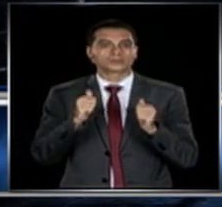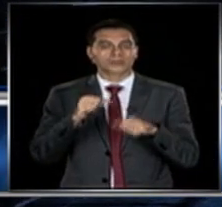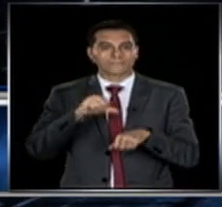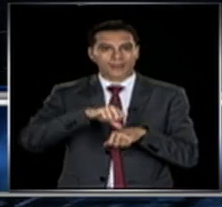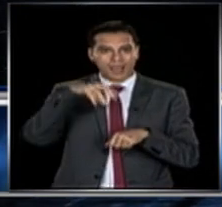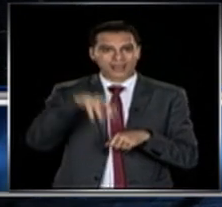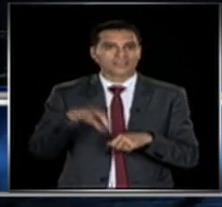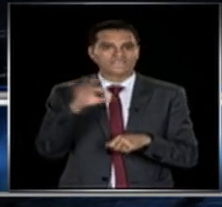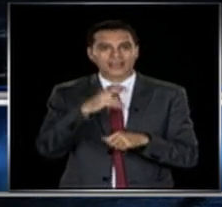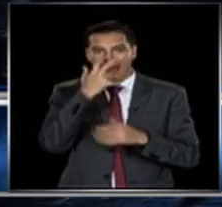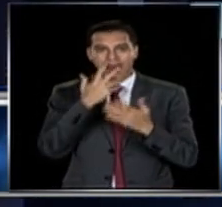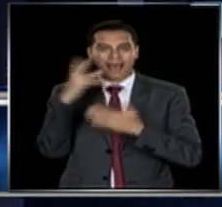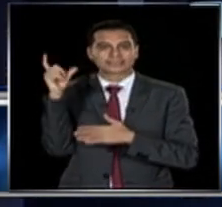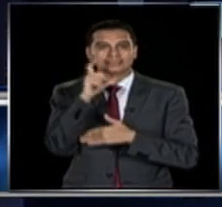الإسلامي؟